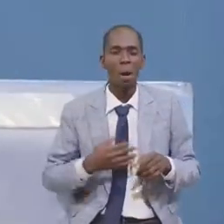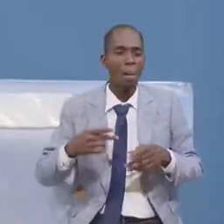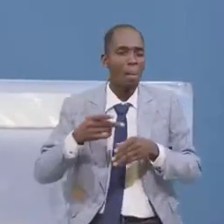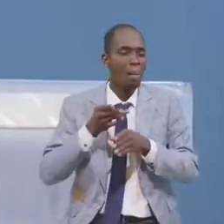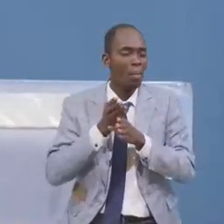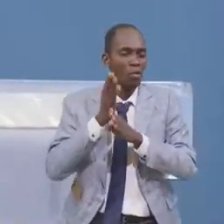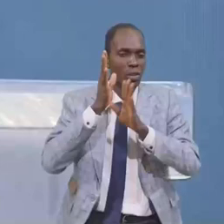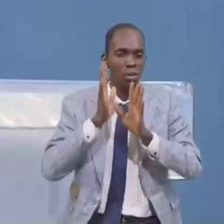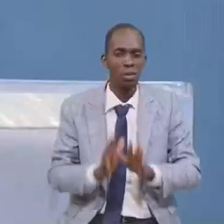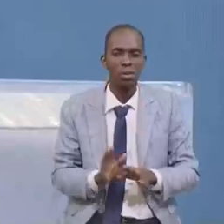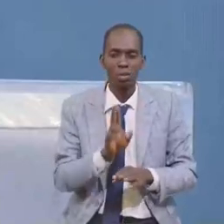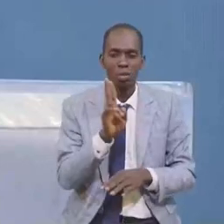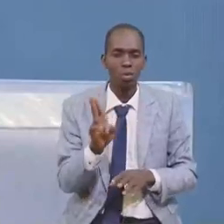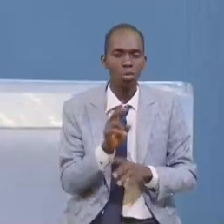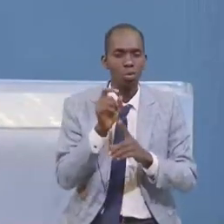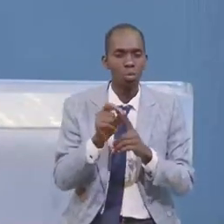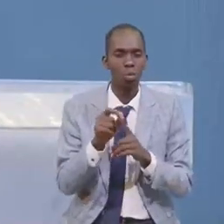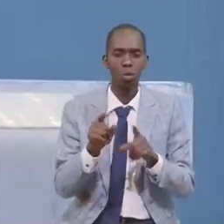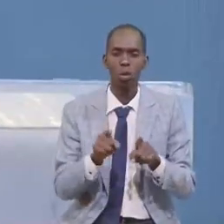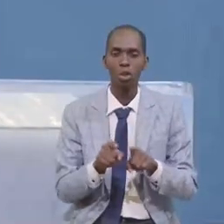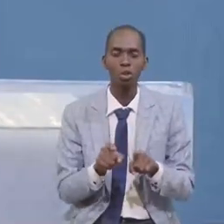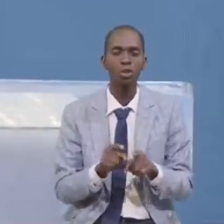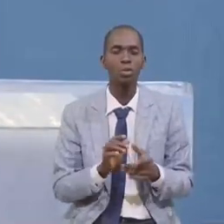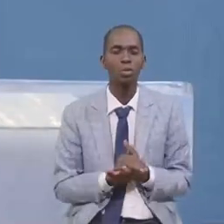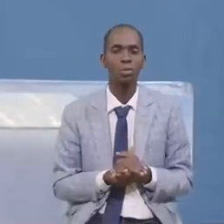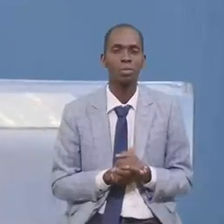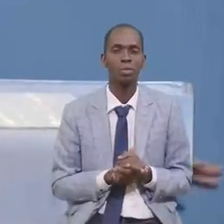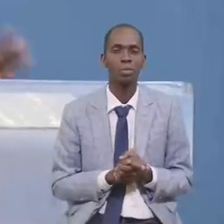Nos professionnels utilisent les mots.